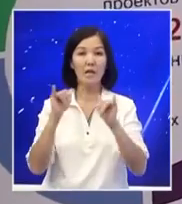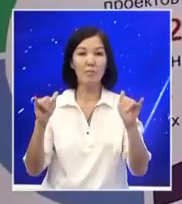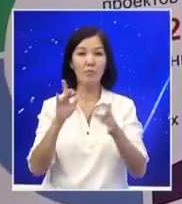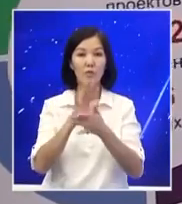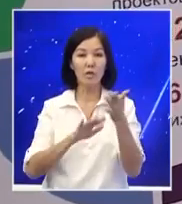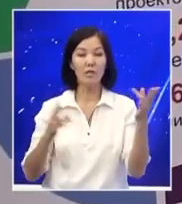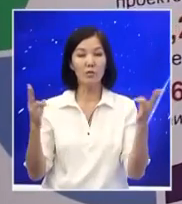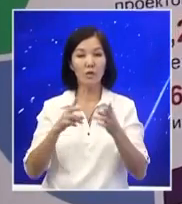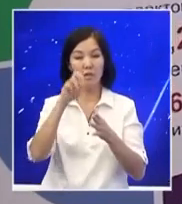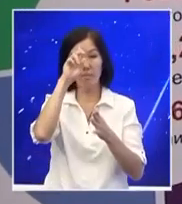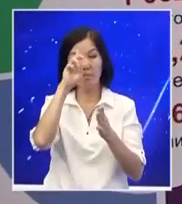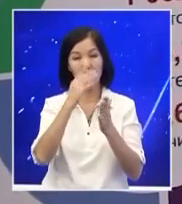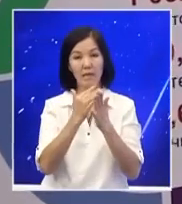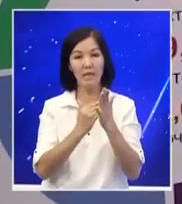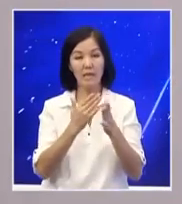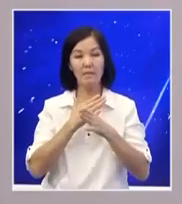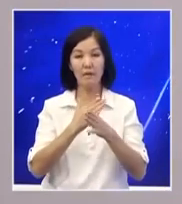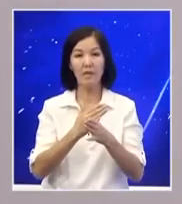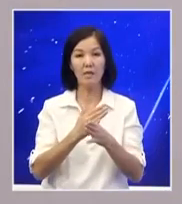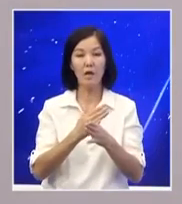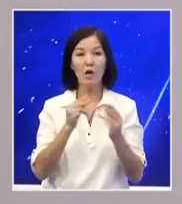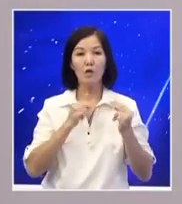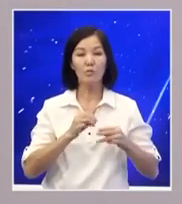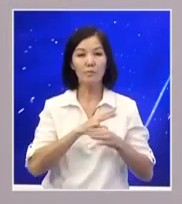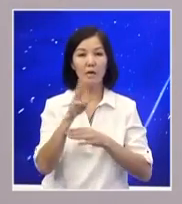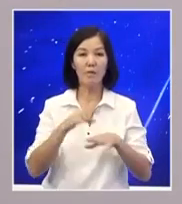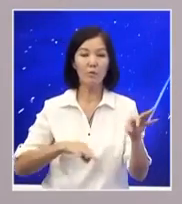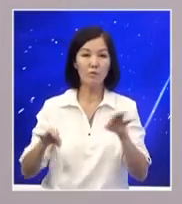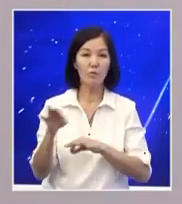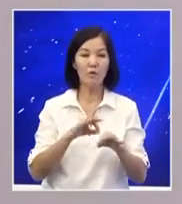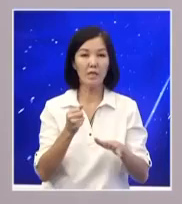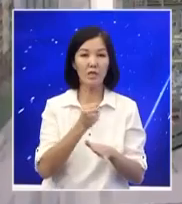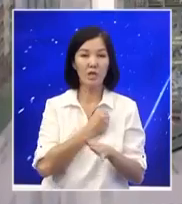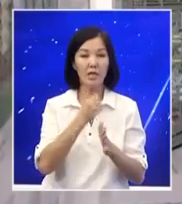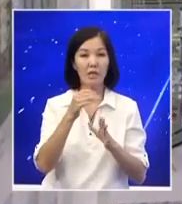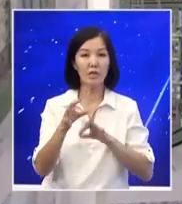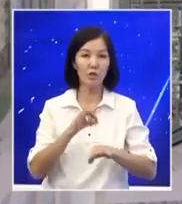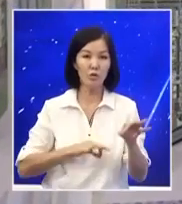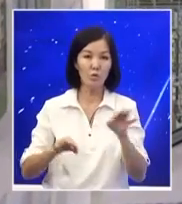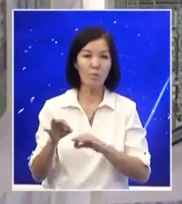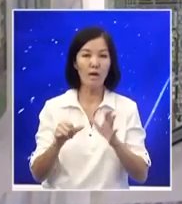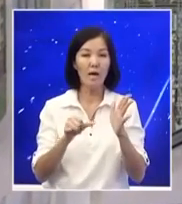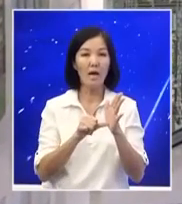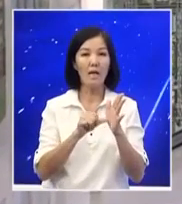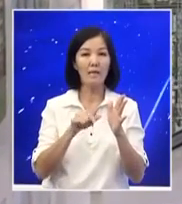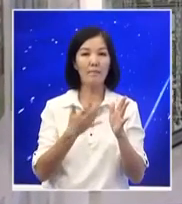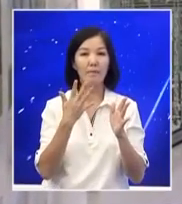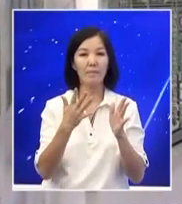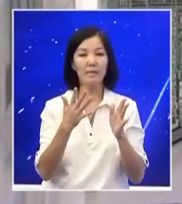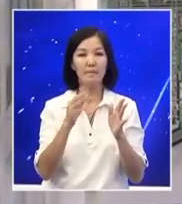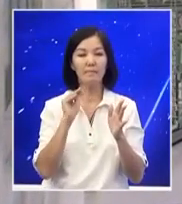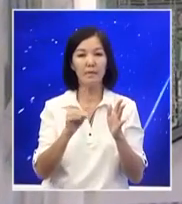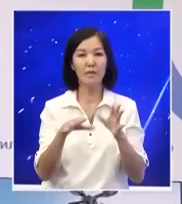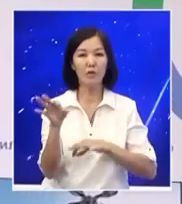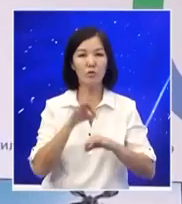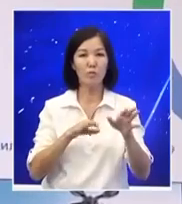мемлекеттік бағдарламалар арқау. Бірі жұмыспен қамтудың жол картасы, жанашыр жоба. Аясында ел бойынша 6,5 мыңдай жоба жүзеге аспақ.